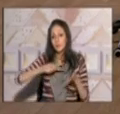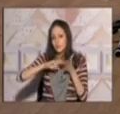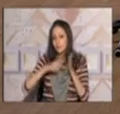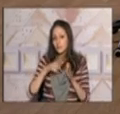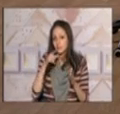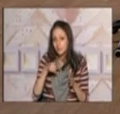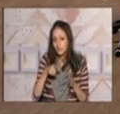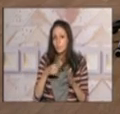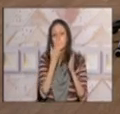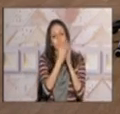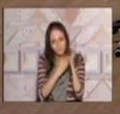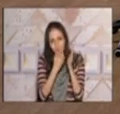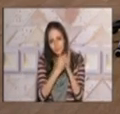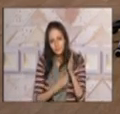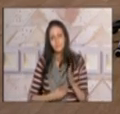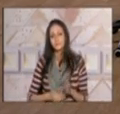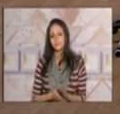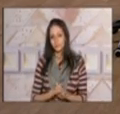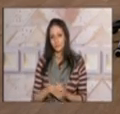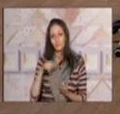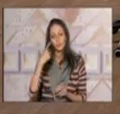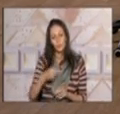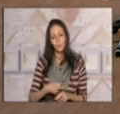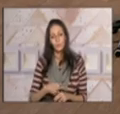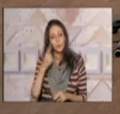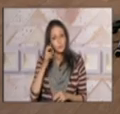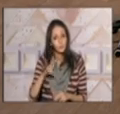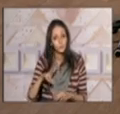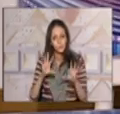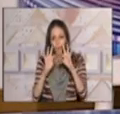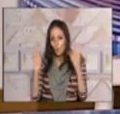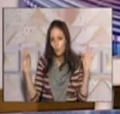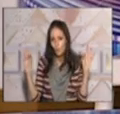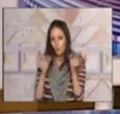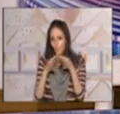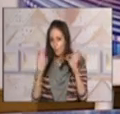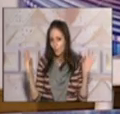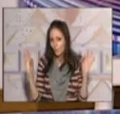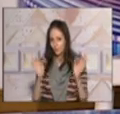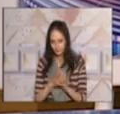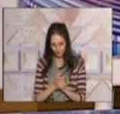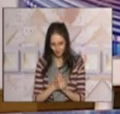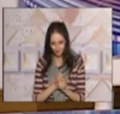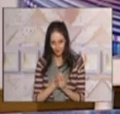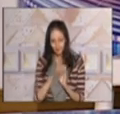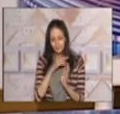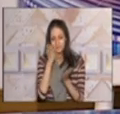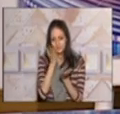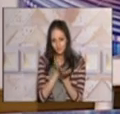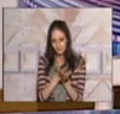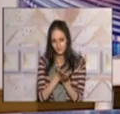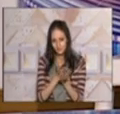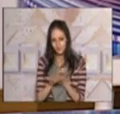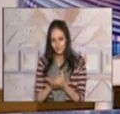كده. التميز في الابتكار، التميز في إيجاد حلول زي ما بنسميها دايما خارج الصندوق. الحقيقة أحيانا كتيرة بيبقى